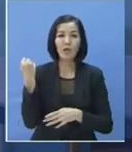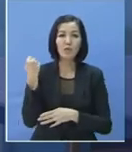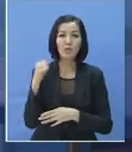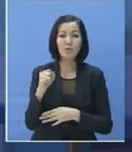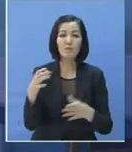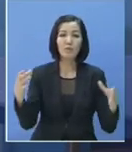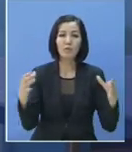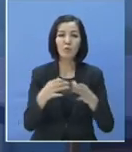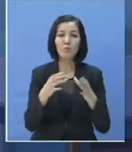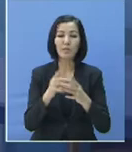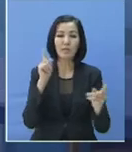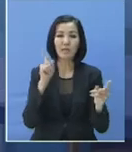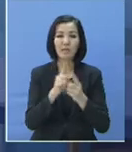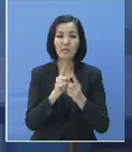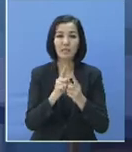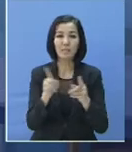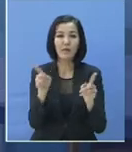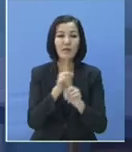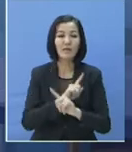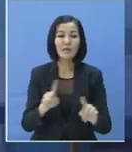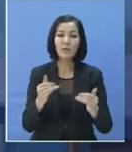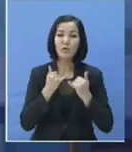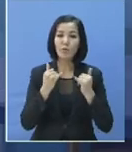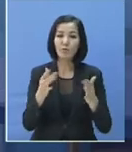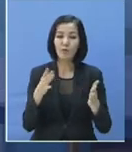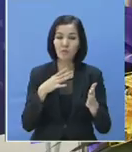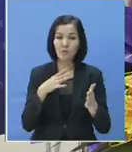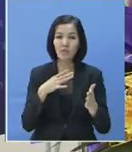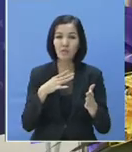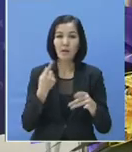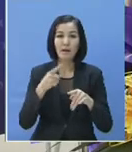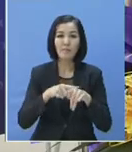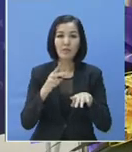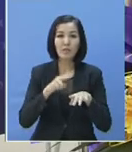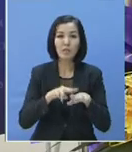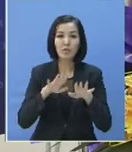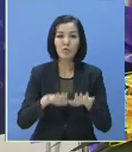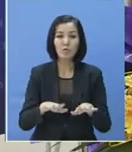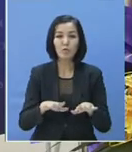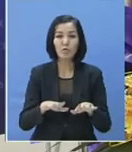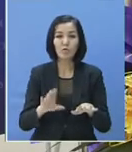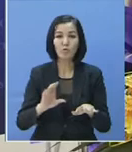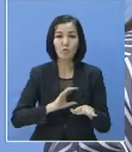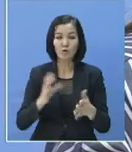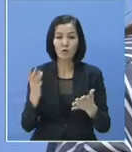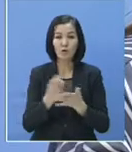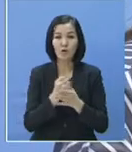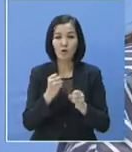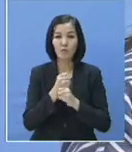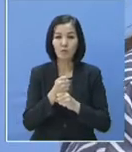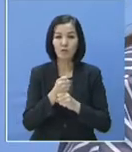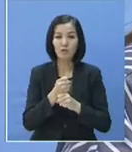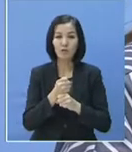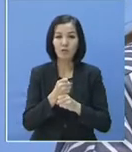атанған саңлақтармен арнайы кездесіп, ерекше құрмет көрсетті. Сонымен қатар 1-ші, 2-ші, 3-ші дан иегері атанған спортшыларға қара